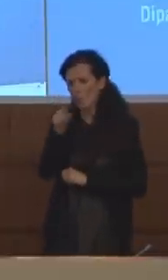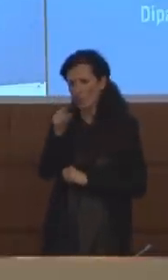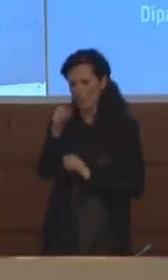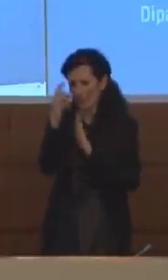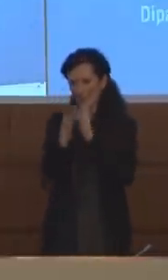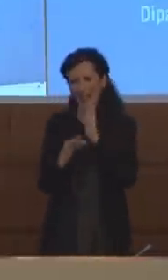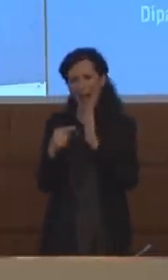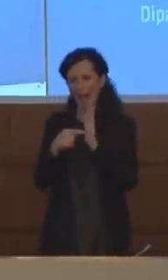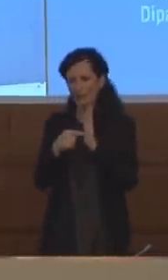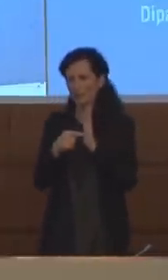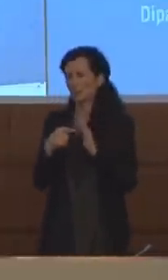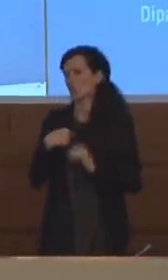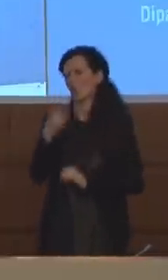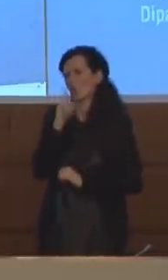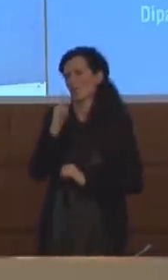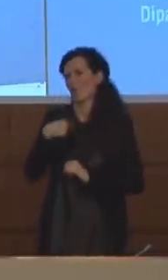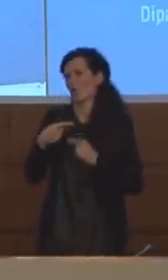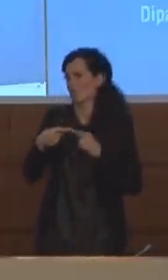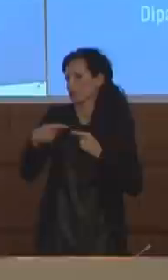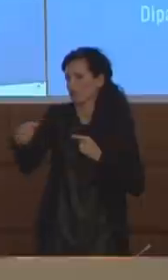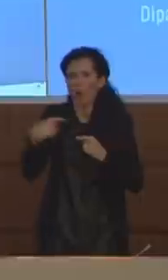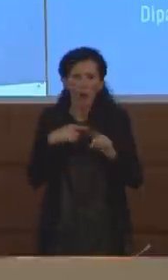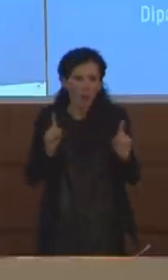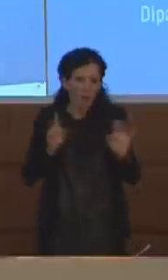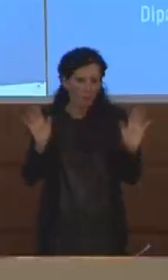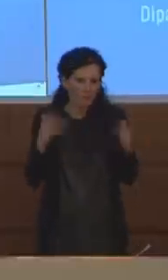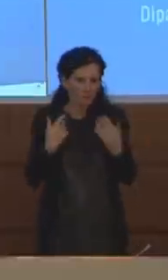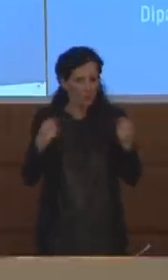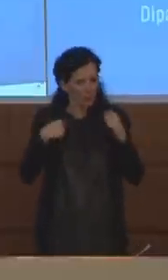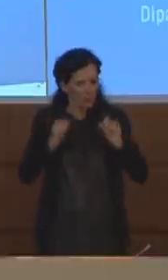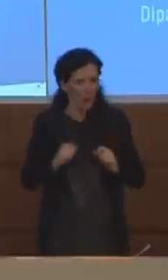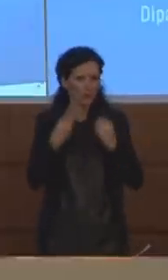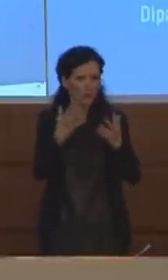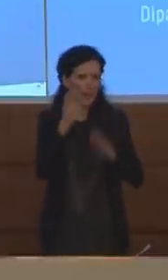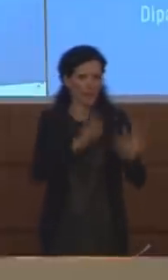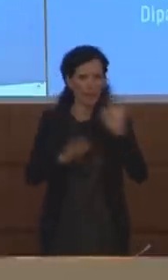no no se posso dare volentieri